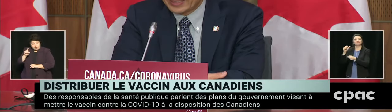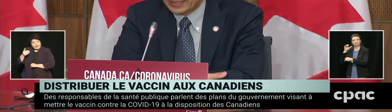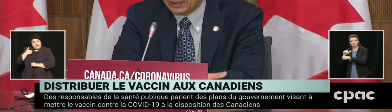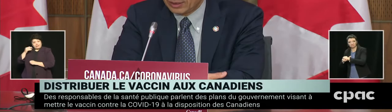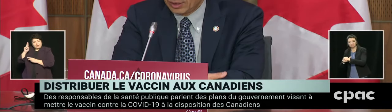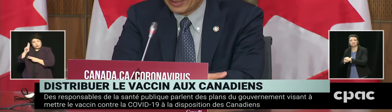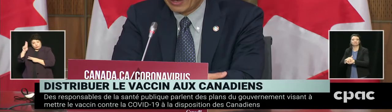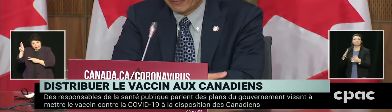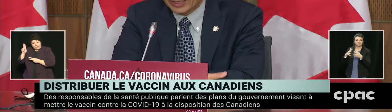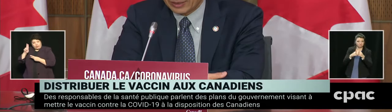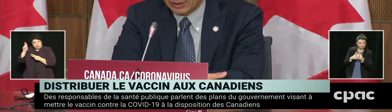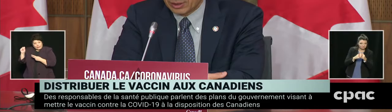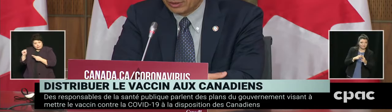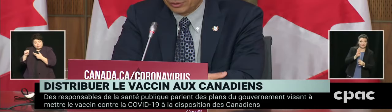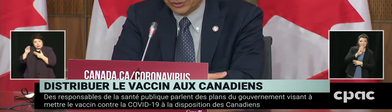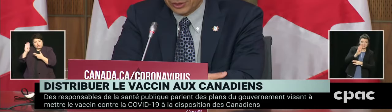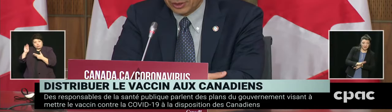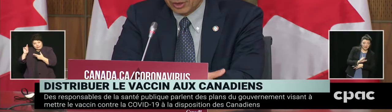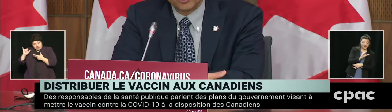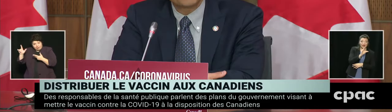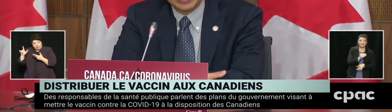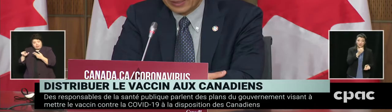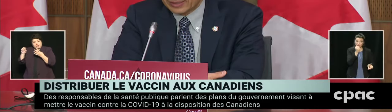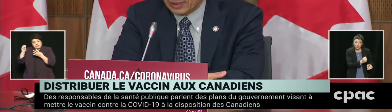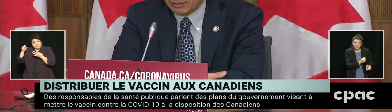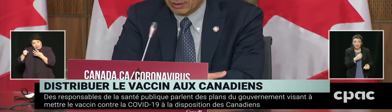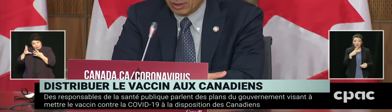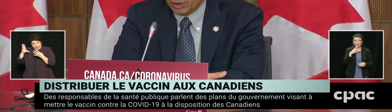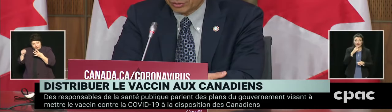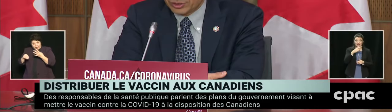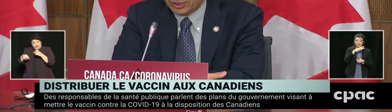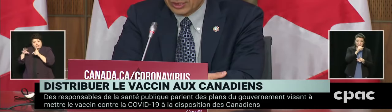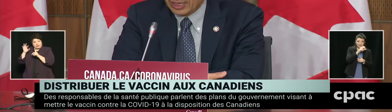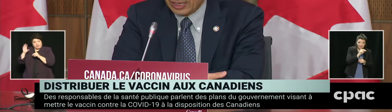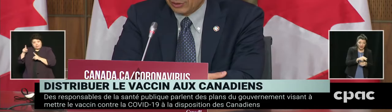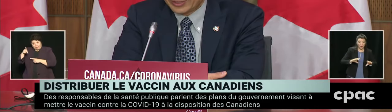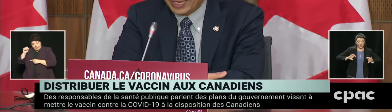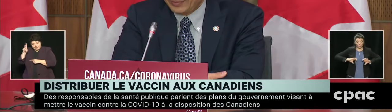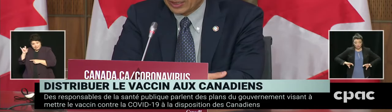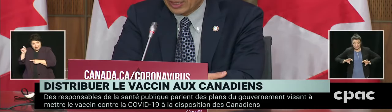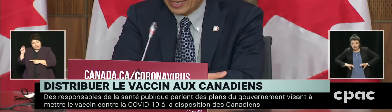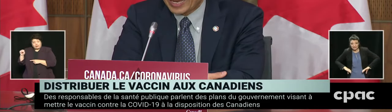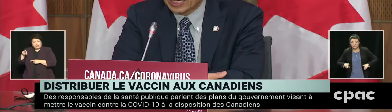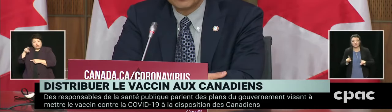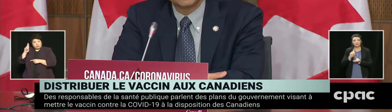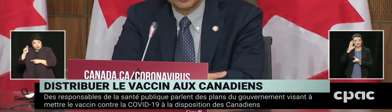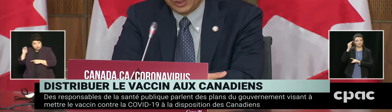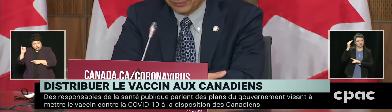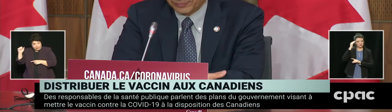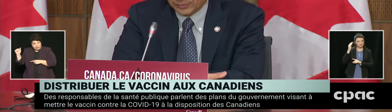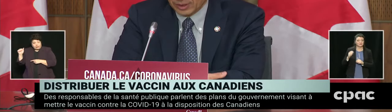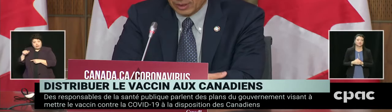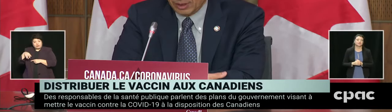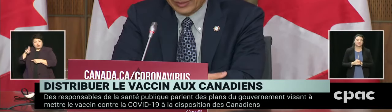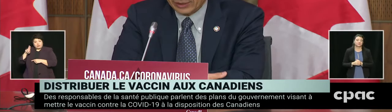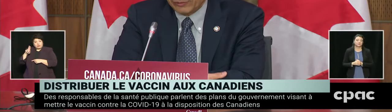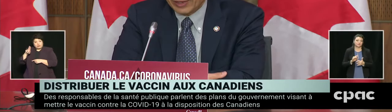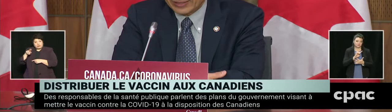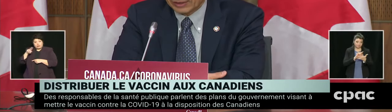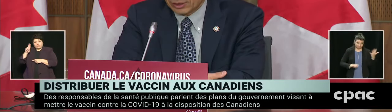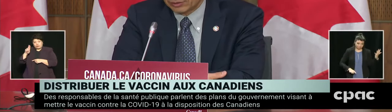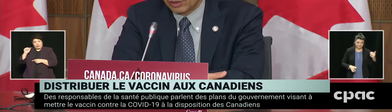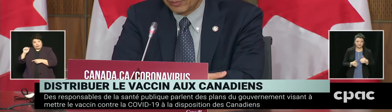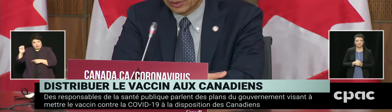au Brésil, en Afrique du Sud, au Pakistan, en Russie et aux Émirats arabes unis. En date